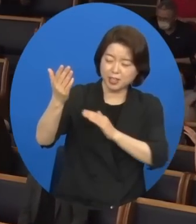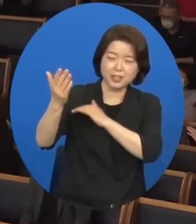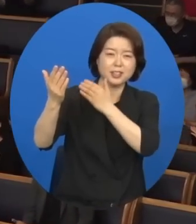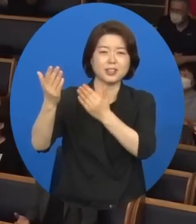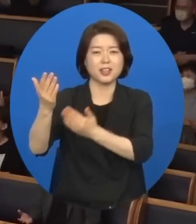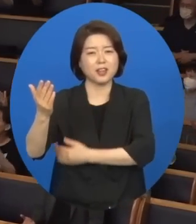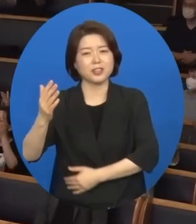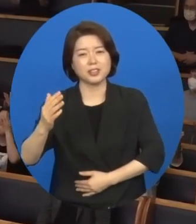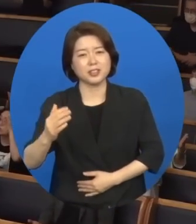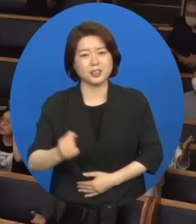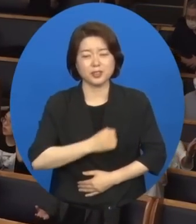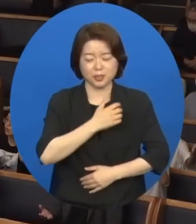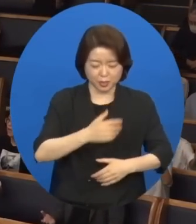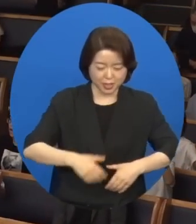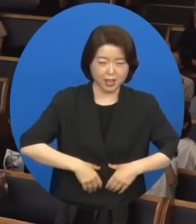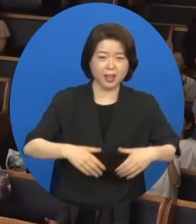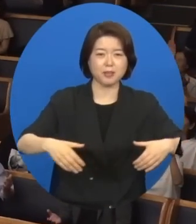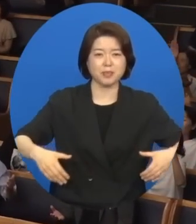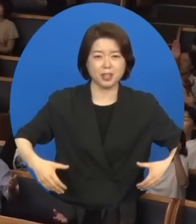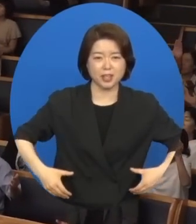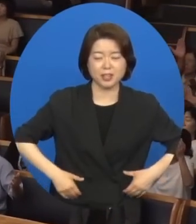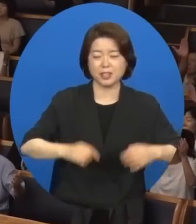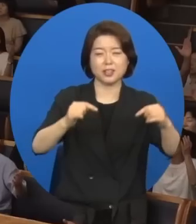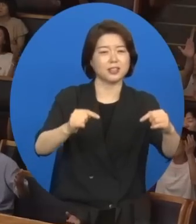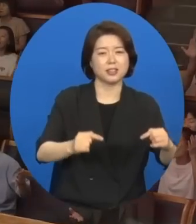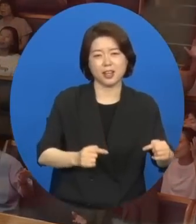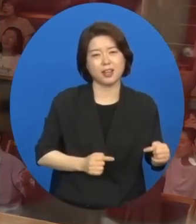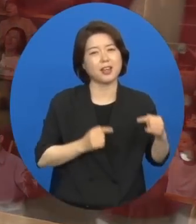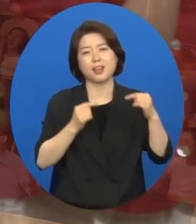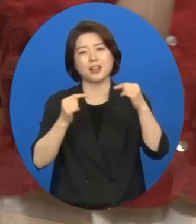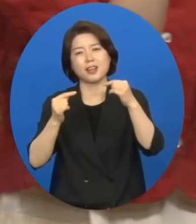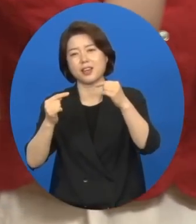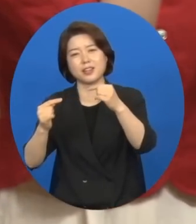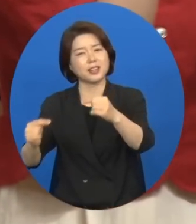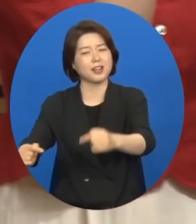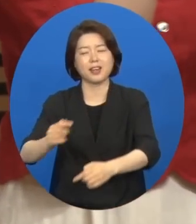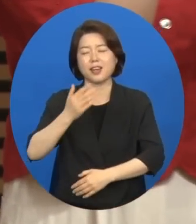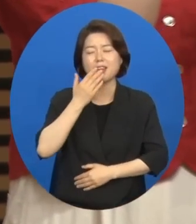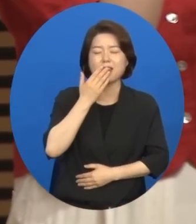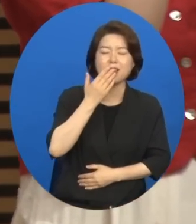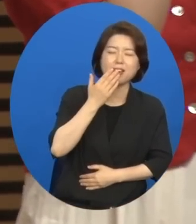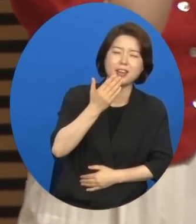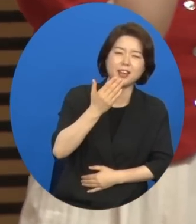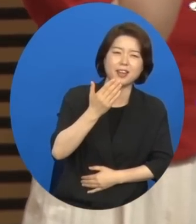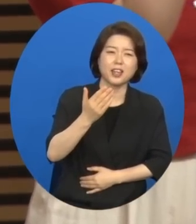주의 능력으로 담대히 나가리라.